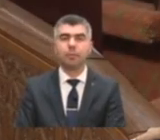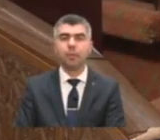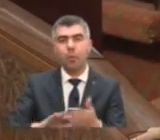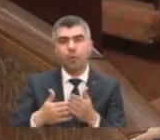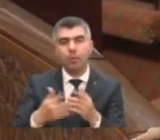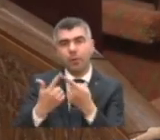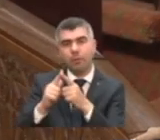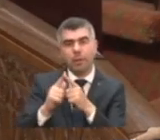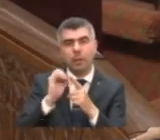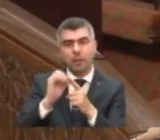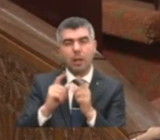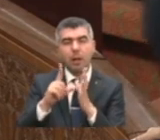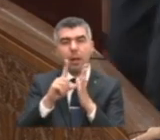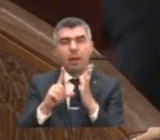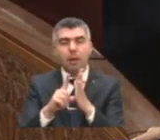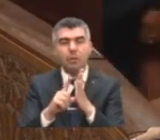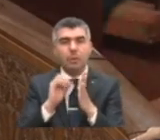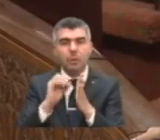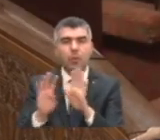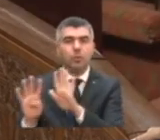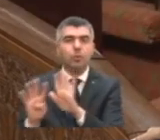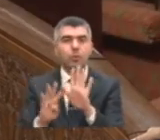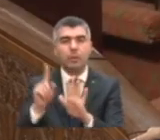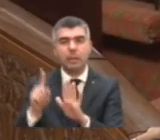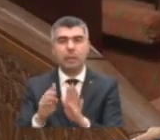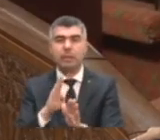وملائمته مع مقتضيات القانون الإطار 99/12،